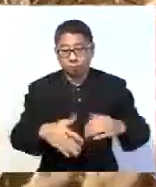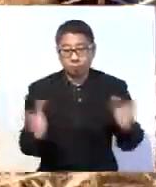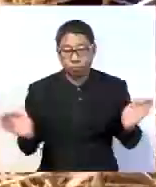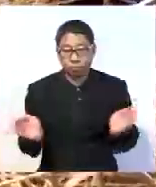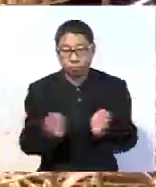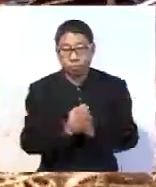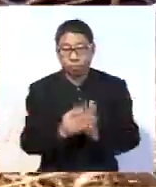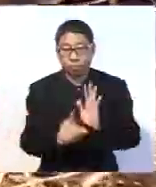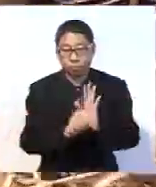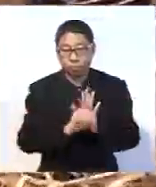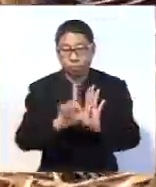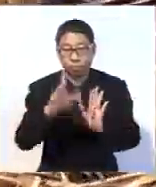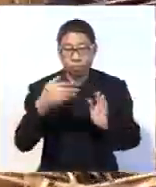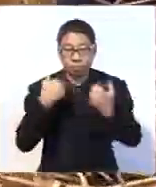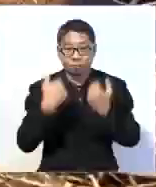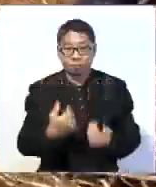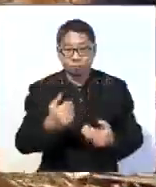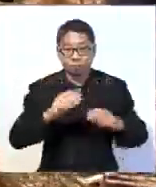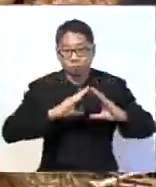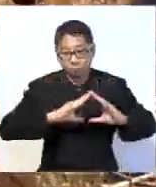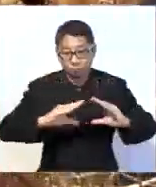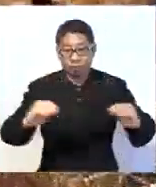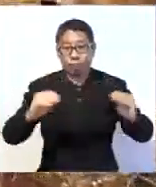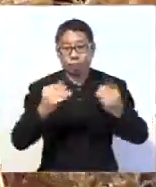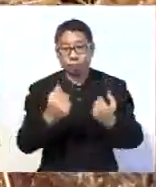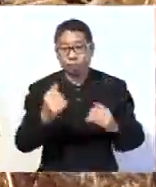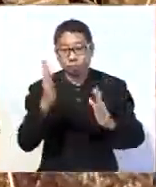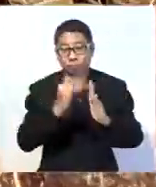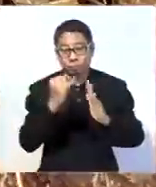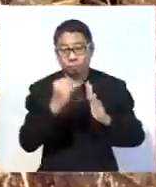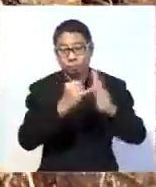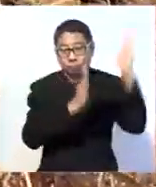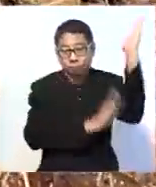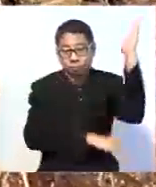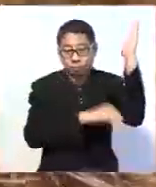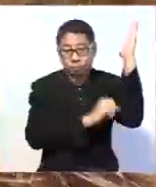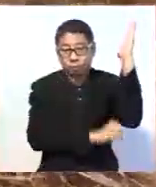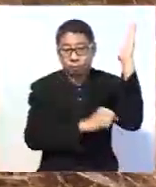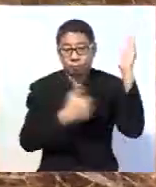เป็นหนึ่งเดียวกันสร้างสันติสุขให้เกิดขึ้นในพื้นที่จังหวัดชายแดนภาคใ